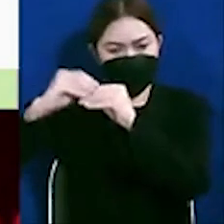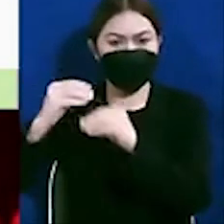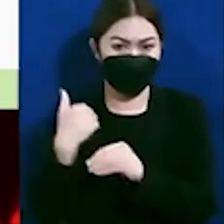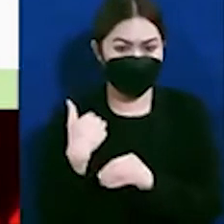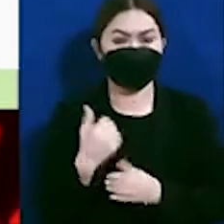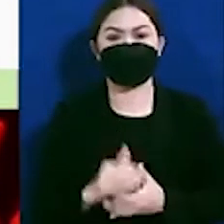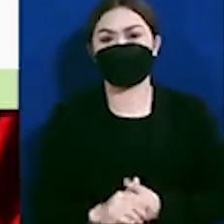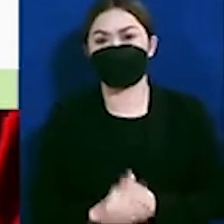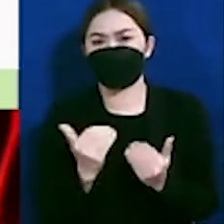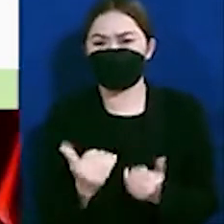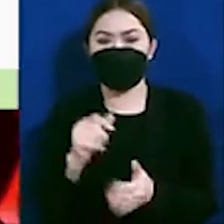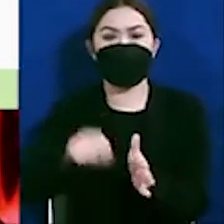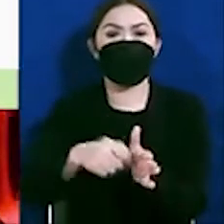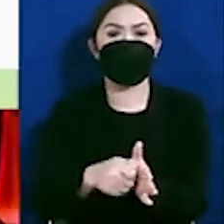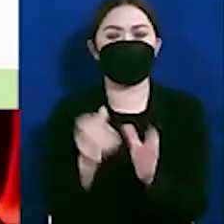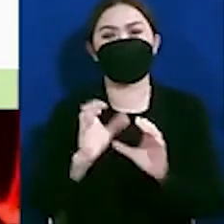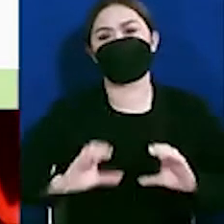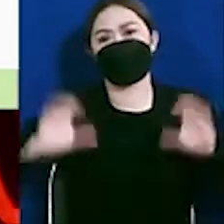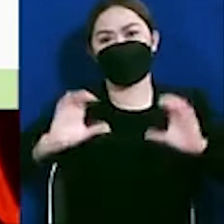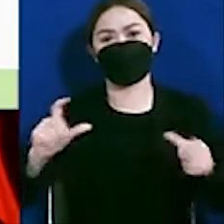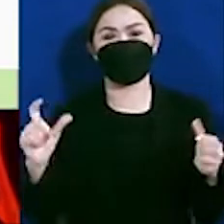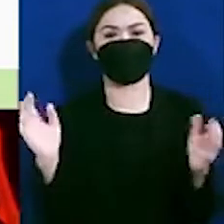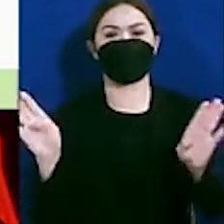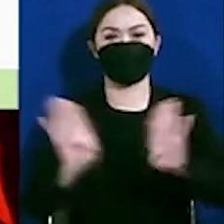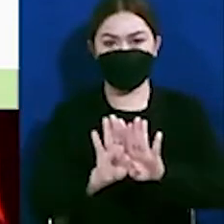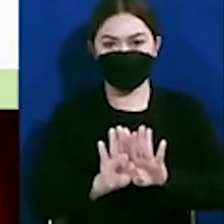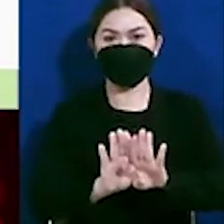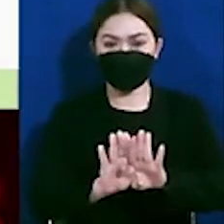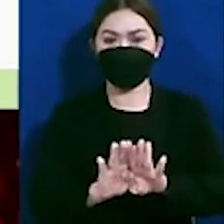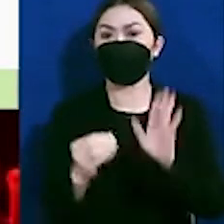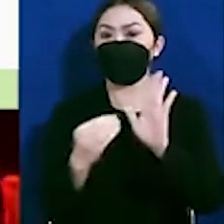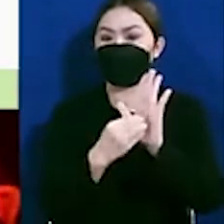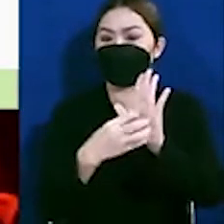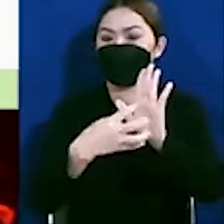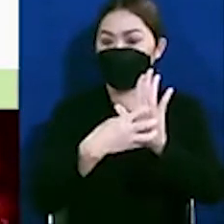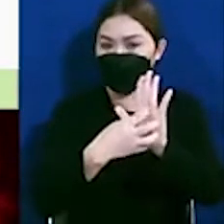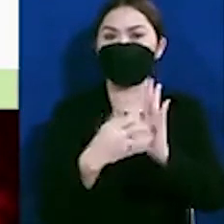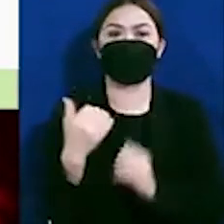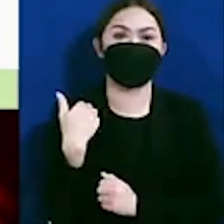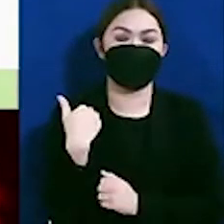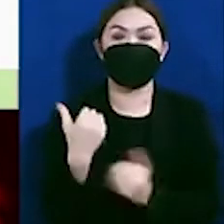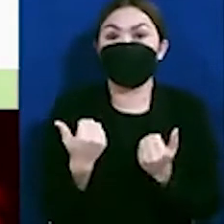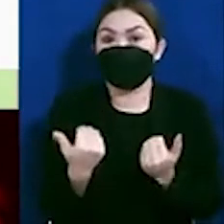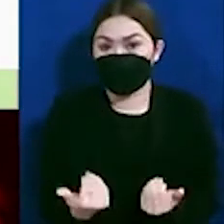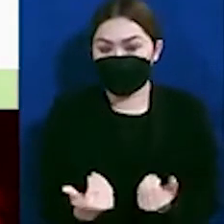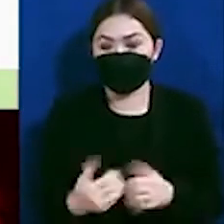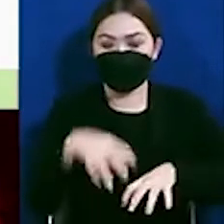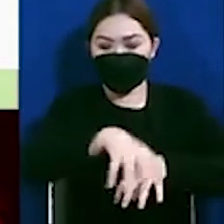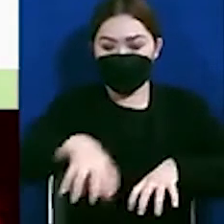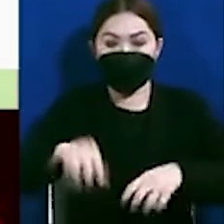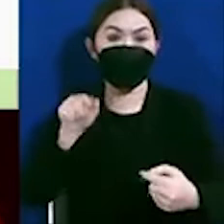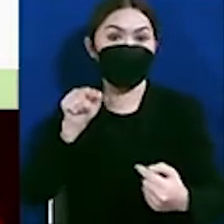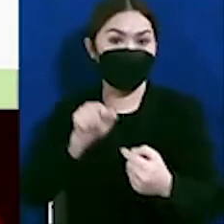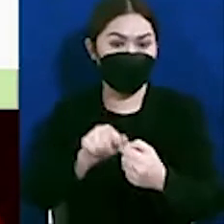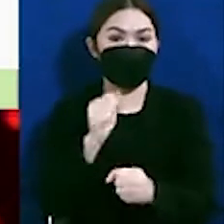นะครับเป็นสาเหตุให้สั่งรัฐบาลต้องล็อคดาวนะครับจังหวัดในกรุงเทพและปริมณฑลตรงนี้เราต้องมีสถานที่ที่เหมาะ